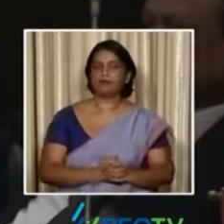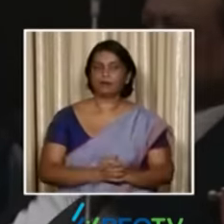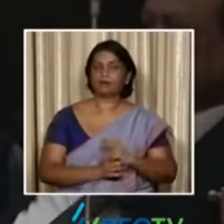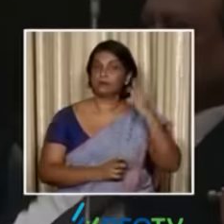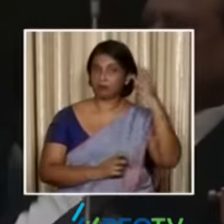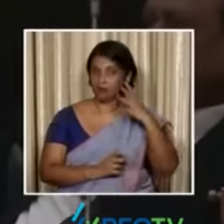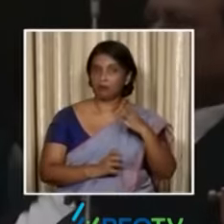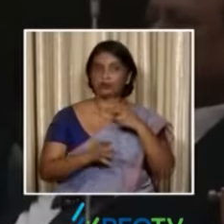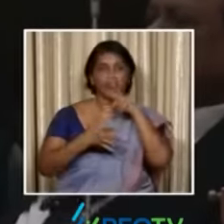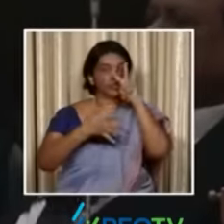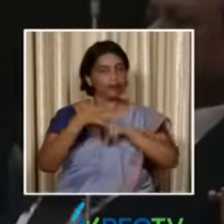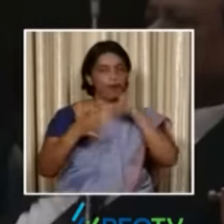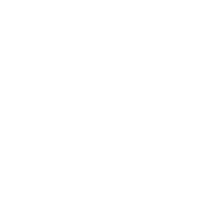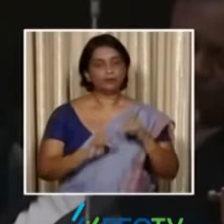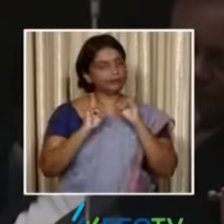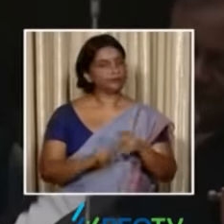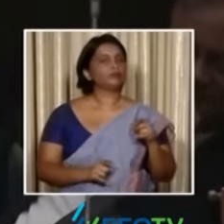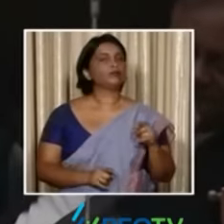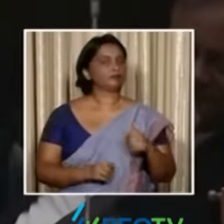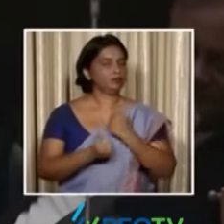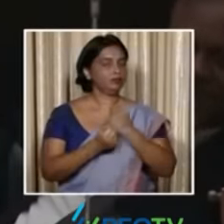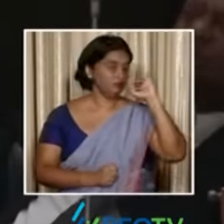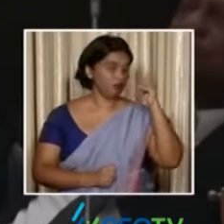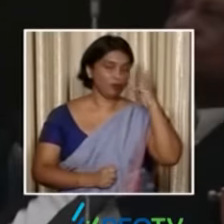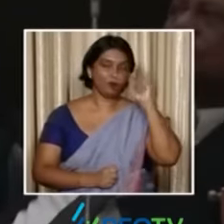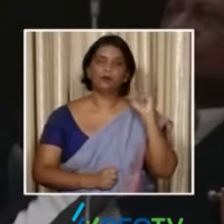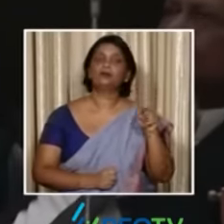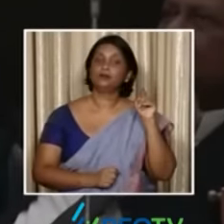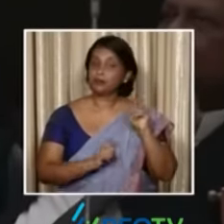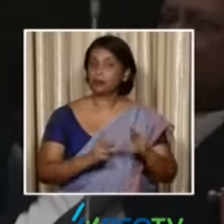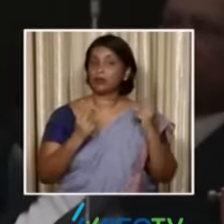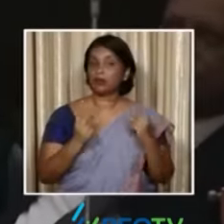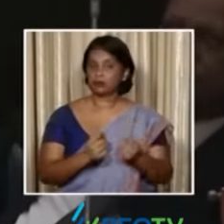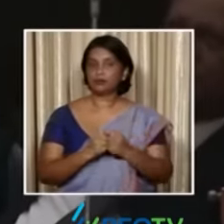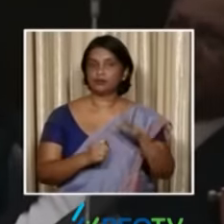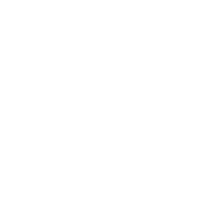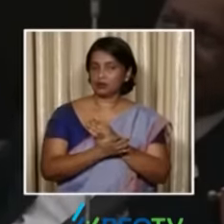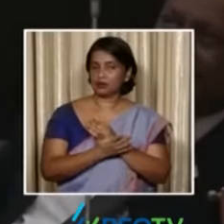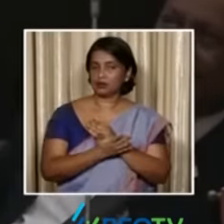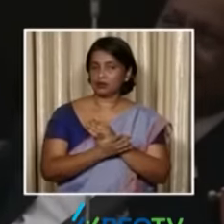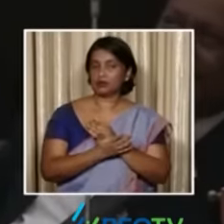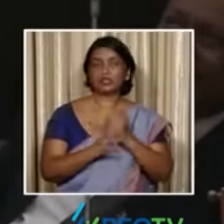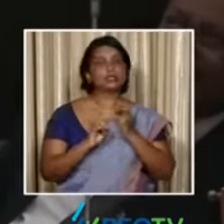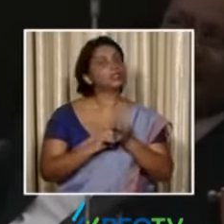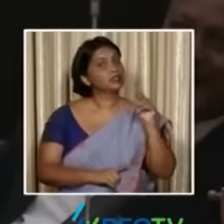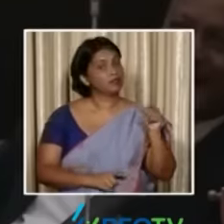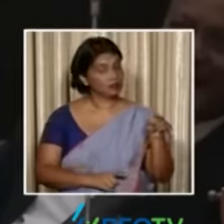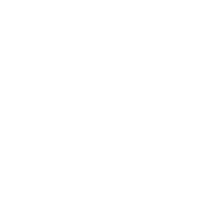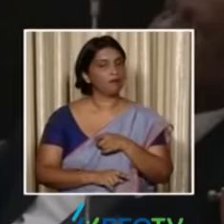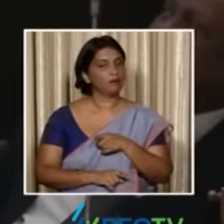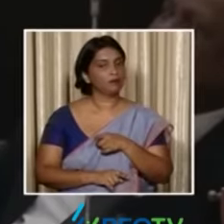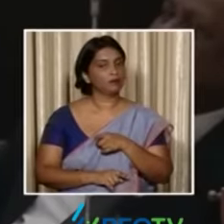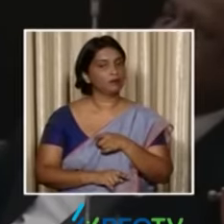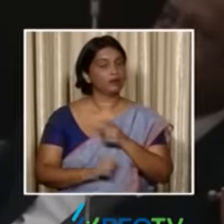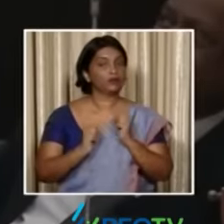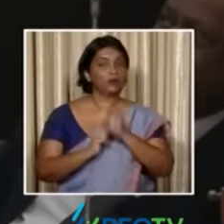නොමැත. කියවා බලන්න පොලිස් ආඥා පනත. පොලිස්පතිවරයෙක්ට එහෙම හදිසියේ කණෙන් අල්ලා දොට්ට දාන්න බෑ. ජනාධිපති වරයාට මෙලෙස